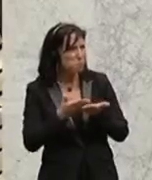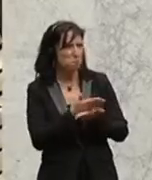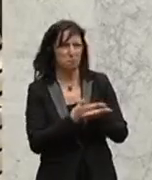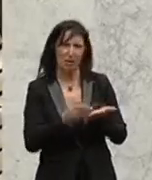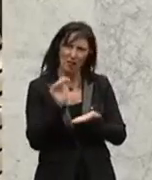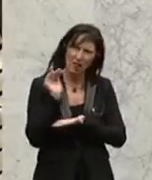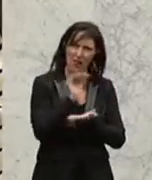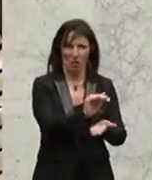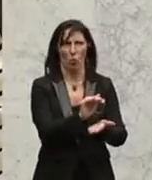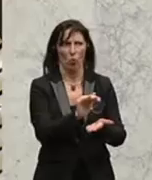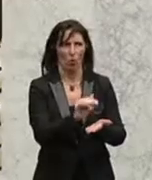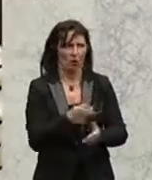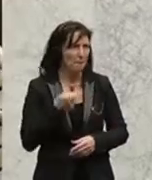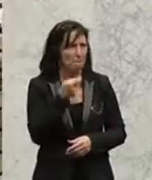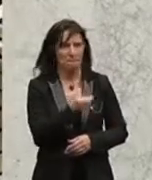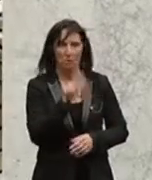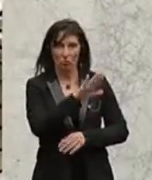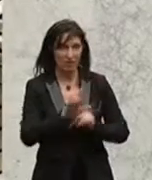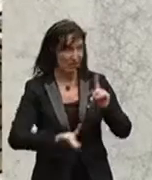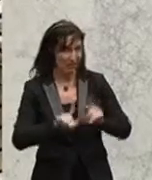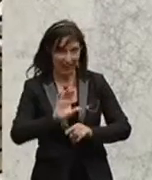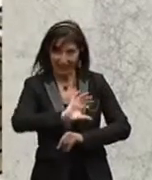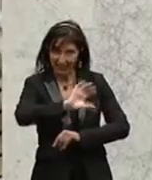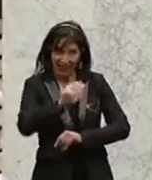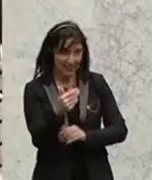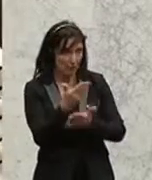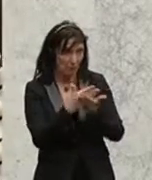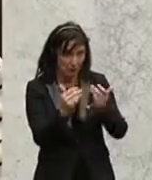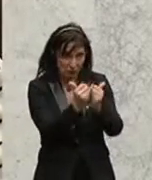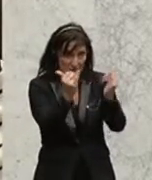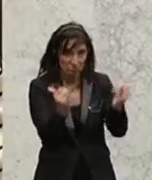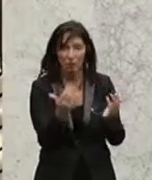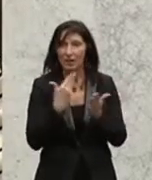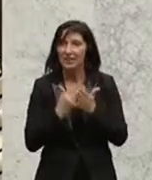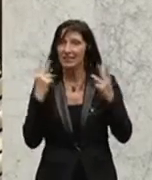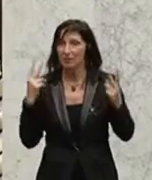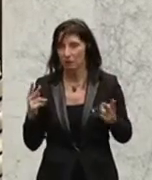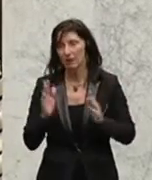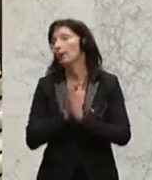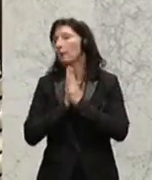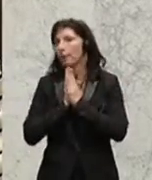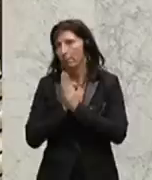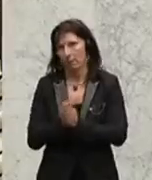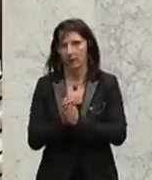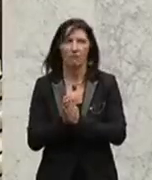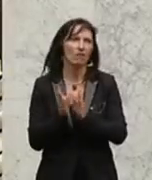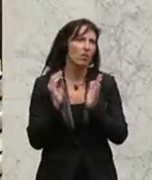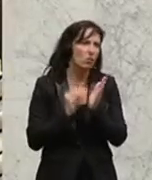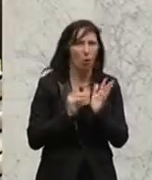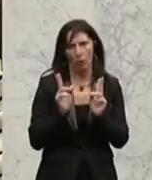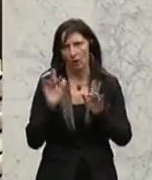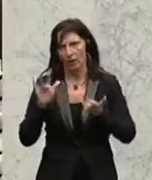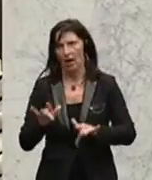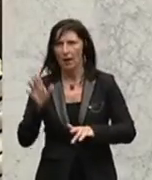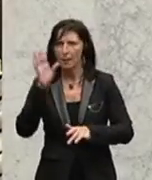investieren. Kindergarten ist die erste Bildungseinrichtung, daher wäre es ein wichtiger Aspekt, und ich ersuche Sie auch wirklich, wenn es noch Möglichkeiten gibt, da